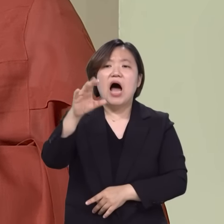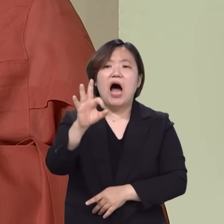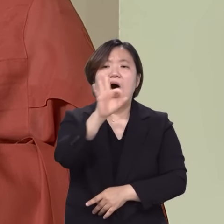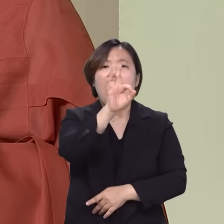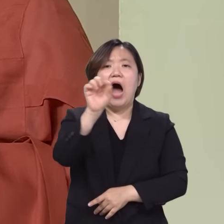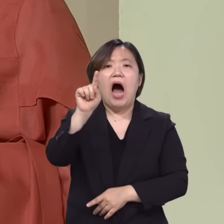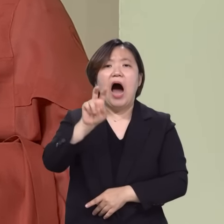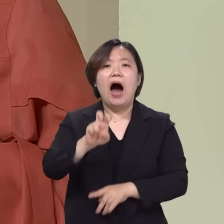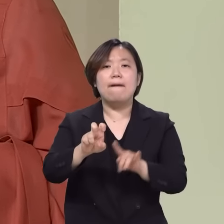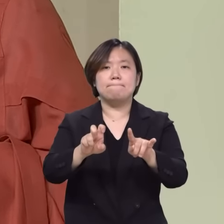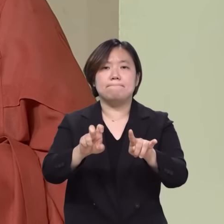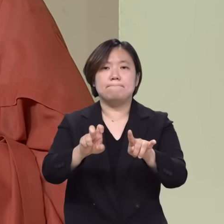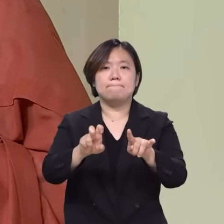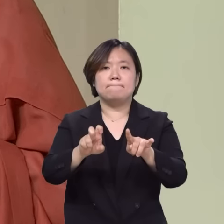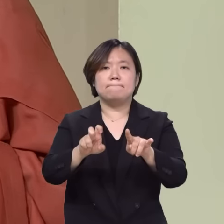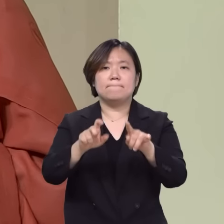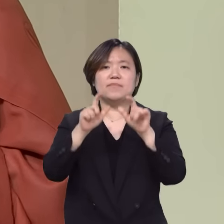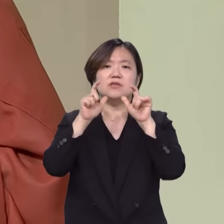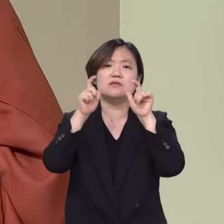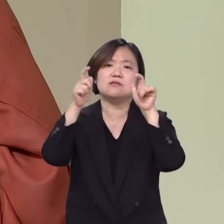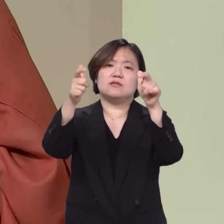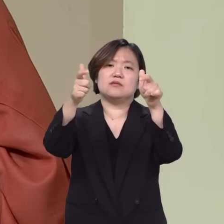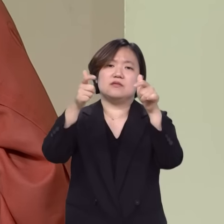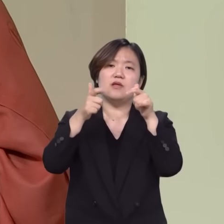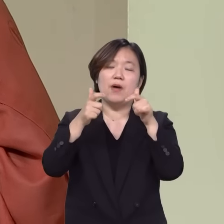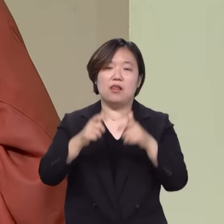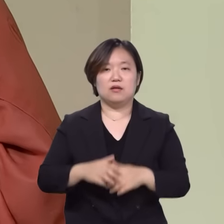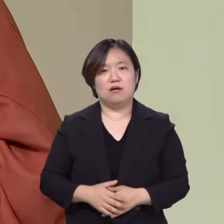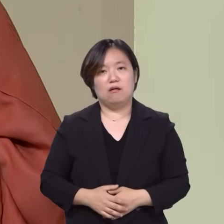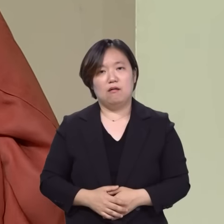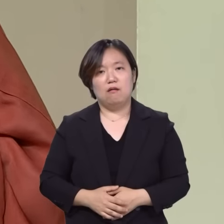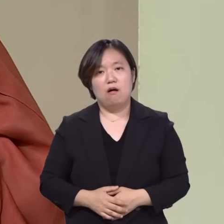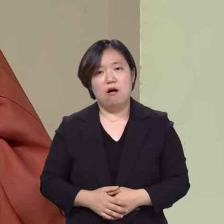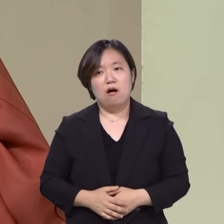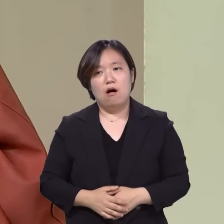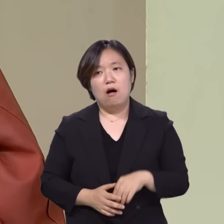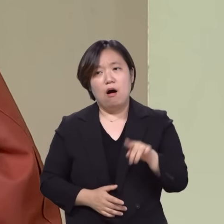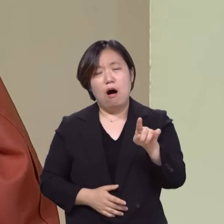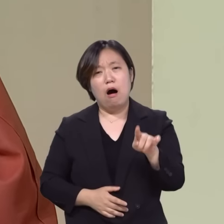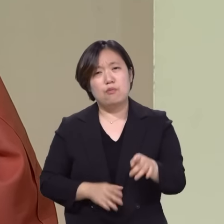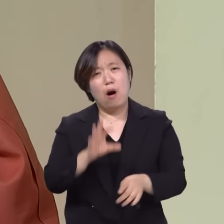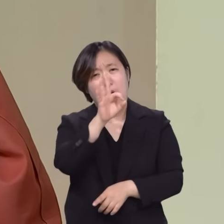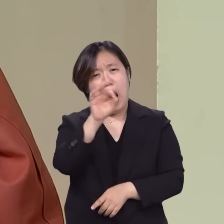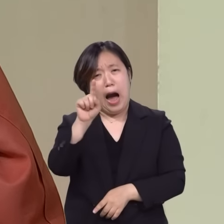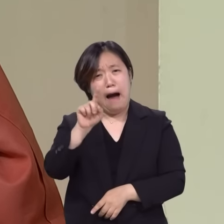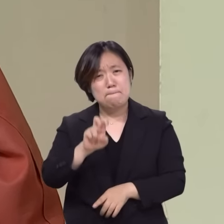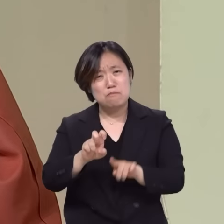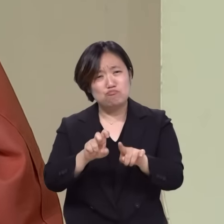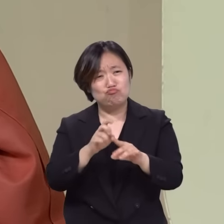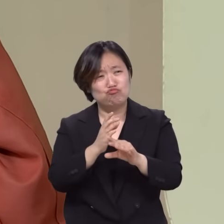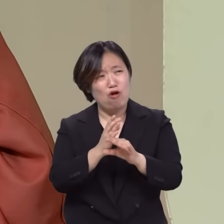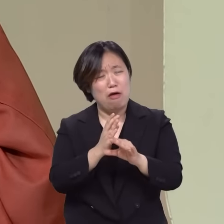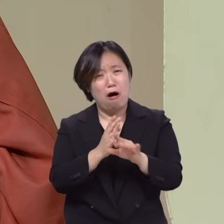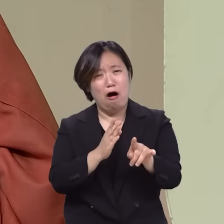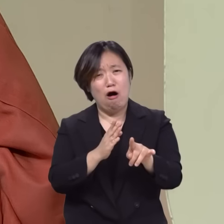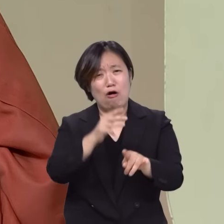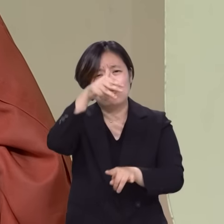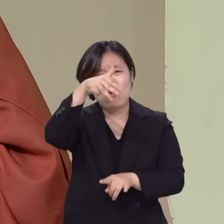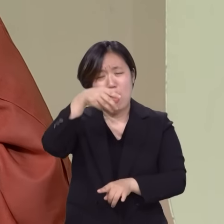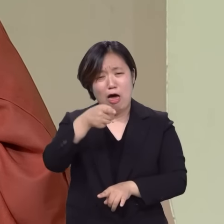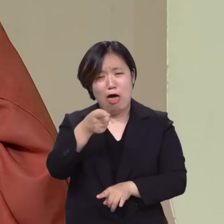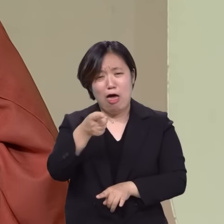합니다 췌장암이라고 되었는데 그 췌장암이 암 중에서도 가장 고치기가